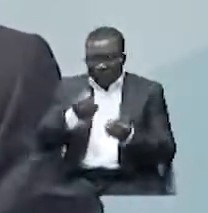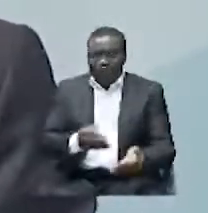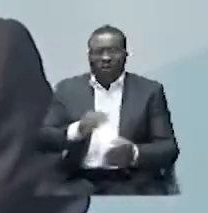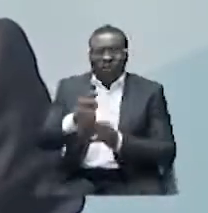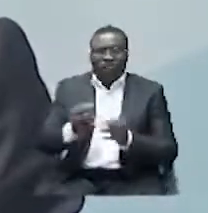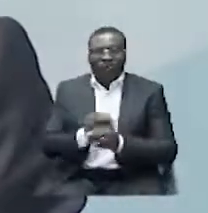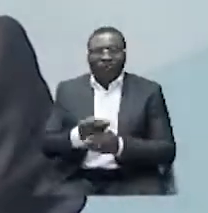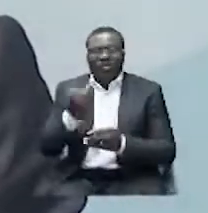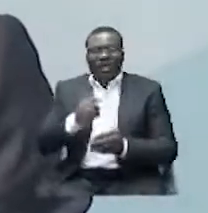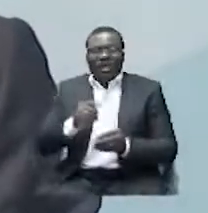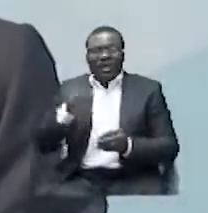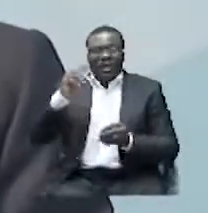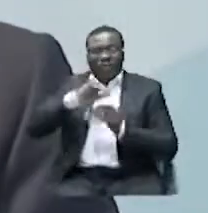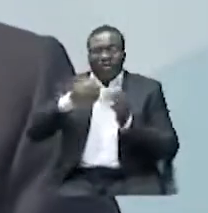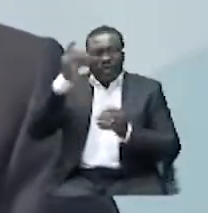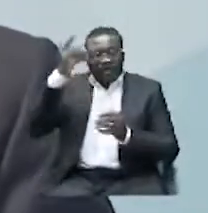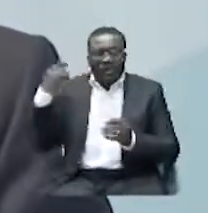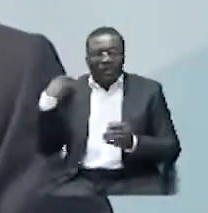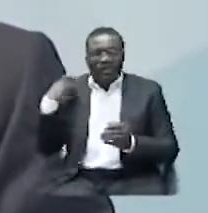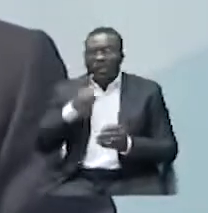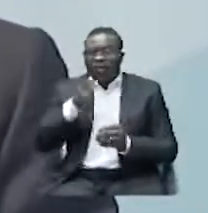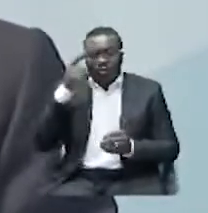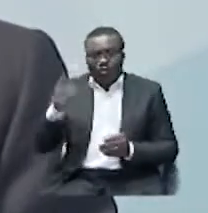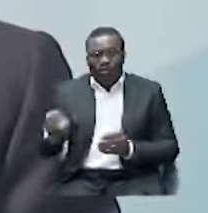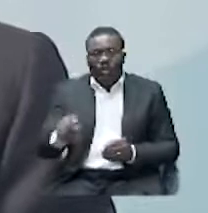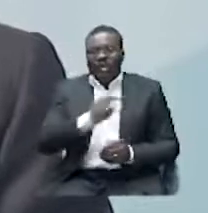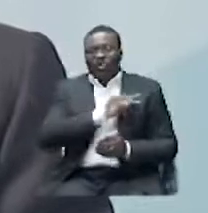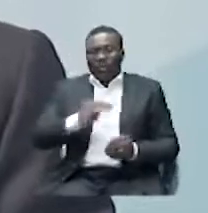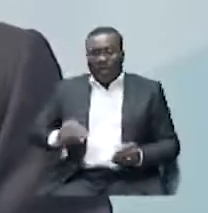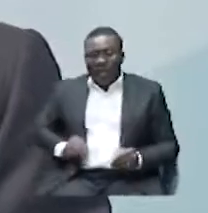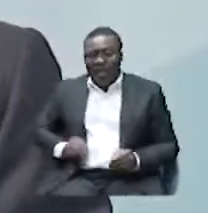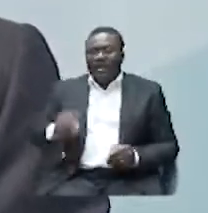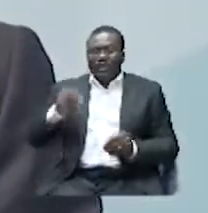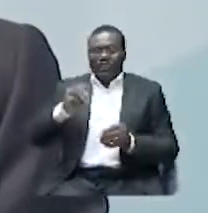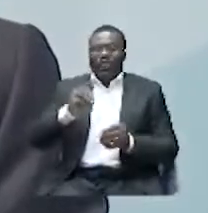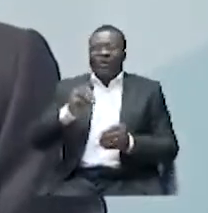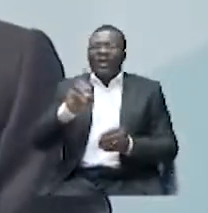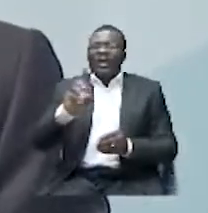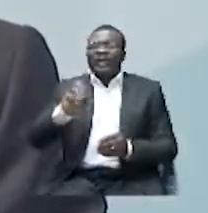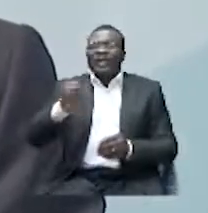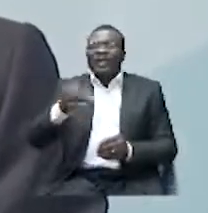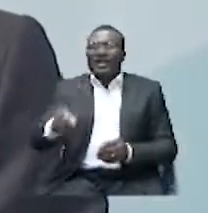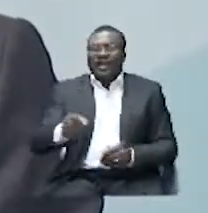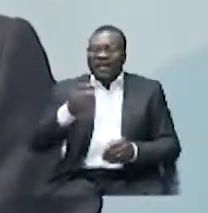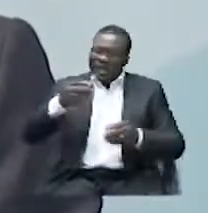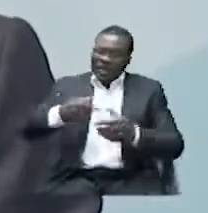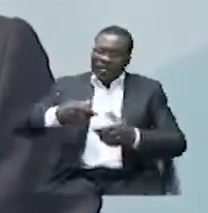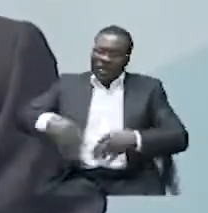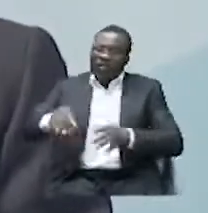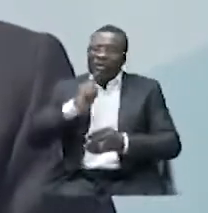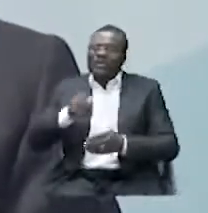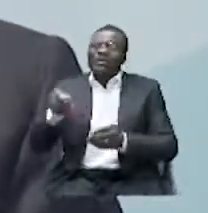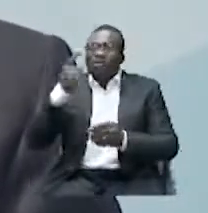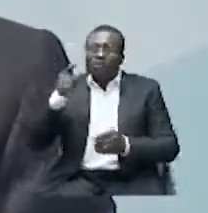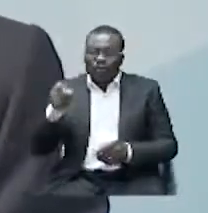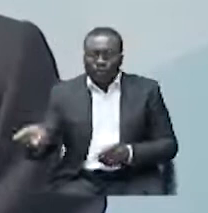députés sont à sa solde, quand tous les maires sont à sa solde, quand tous les élus locaux sont à sa solde, quand tous les commerçants le craignent, ils sont à sa solde, quand les